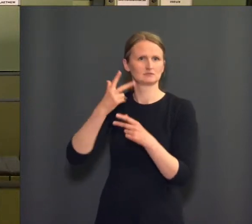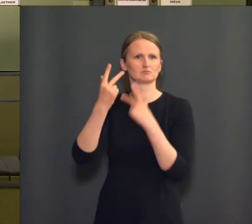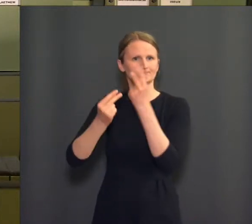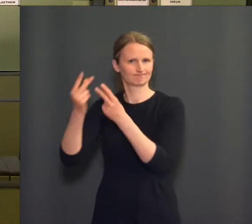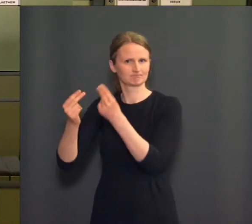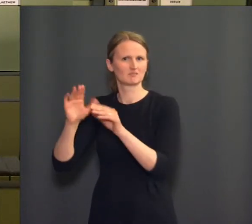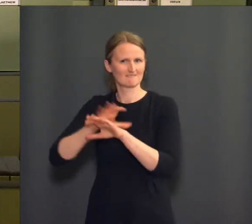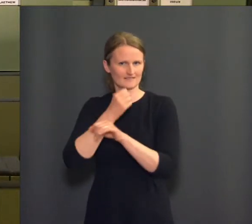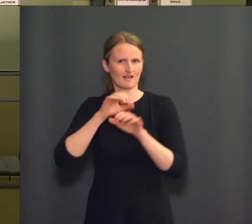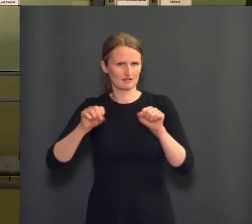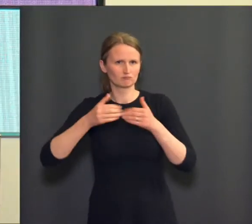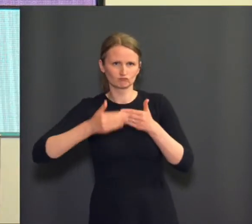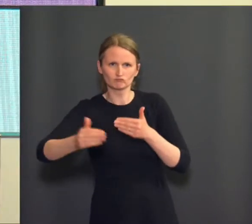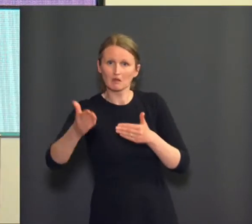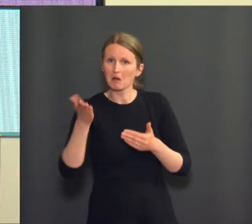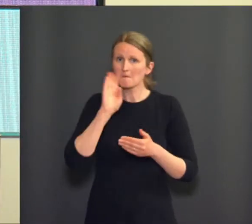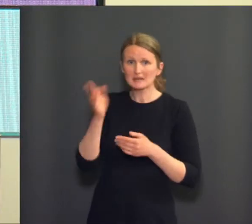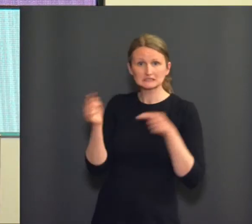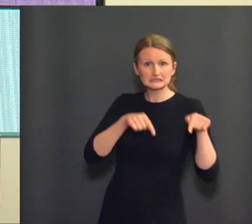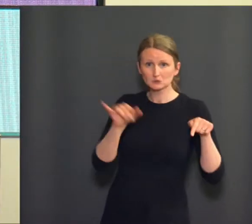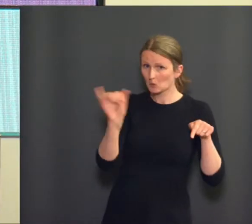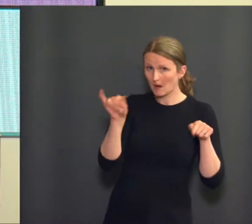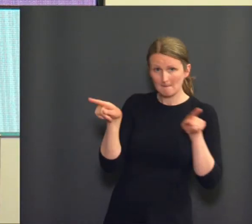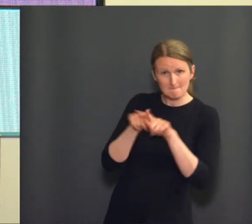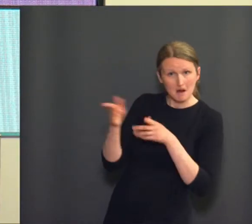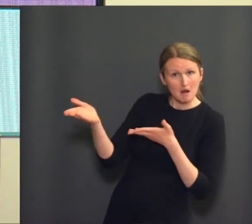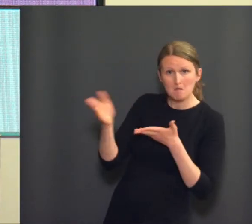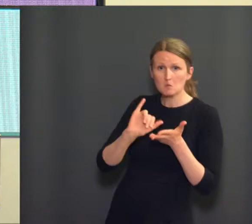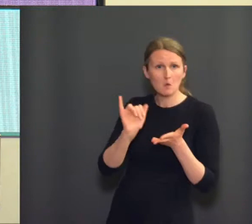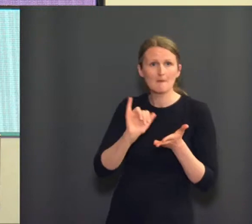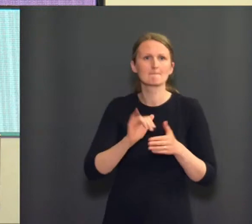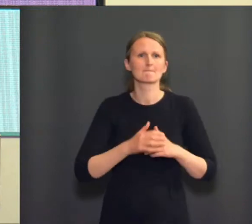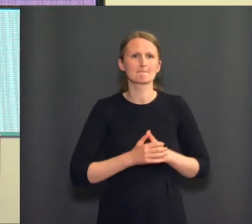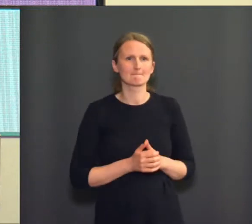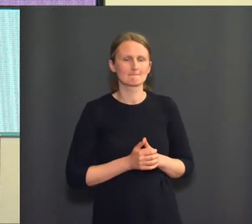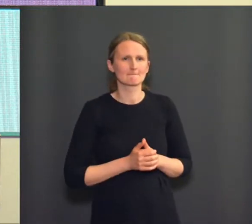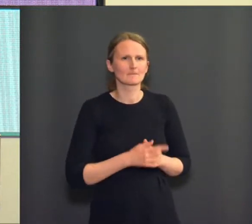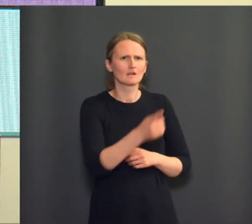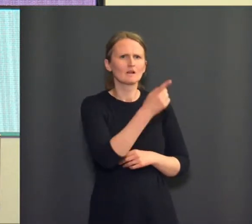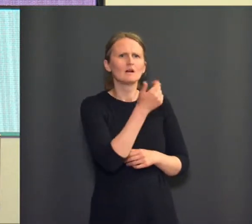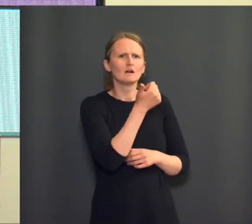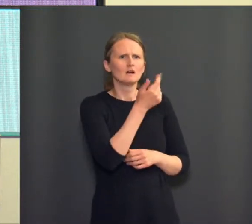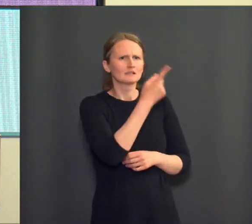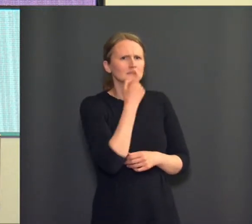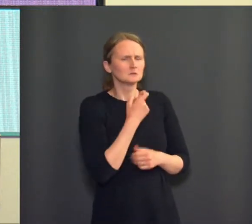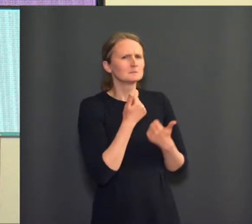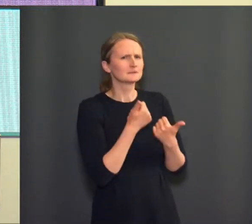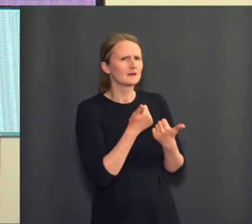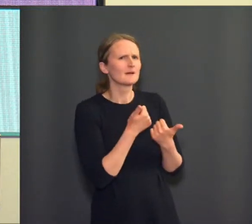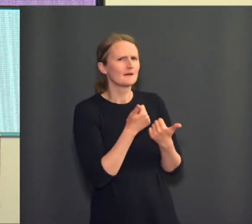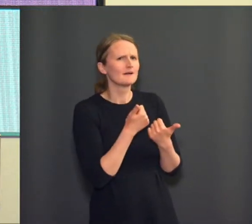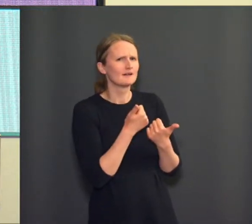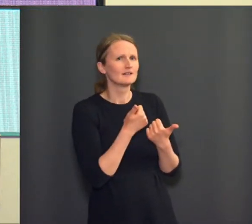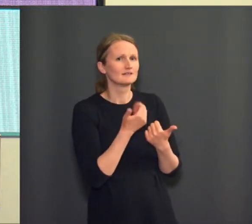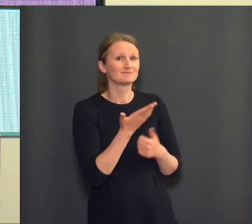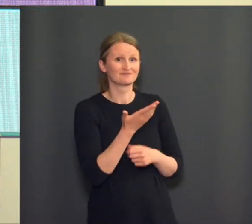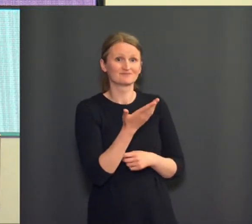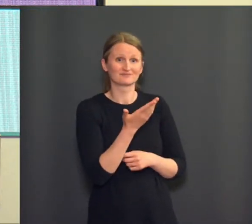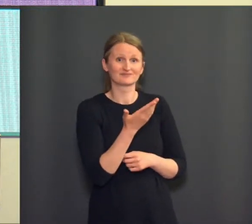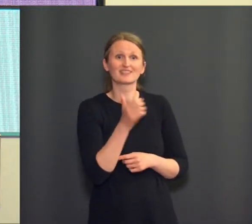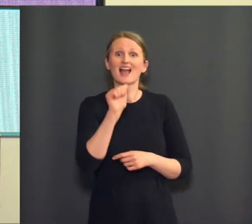Alors cette question est l'occasion de faire un point sur la situation pour les deuxièmes doses de vaccin post-première dose